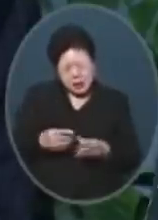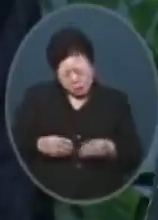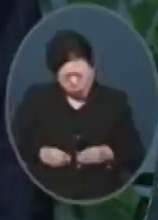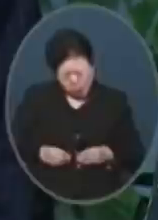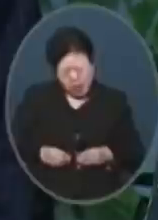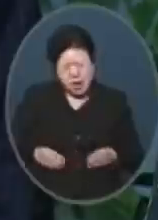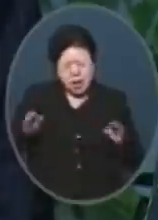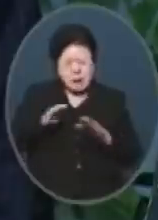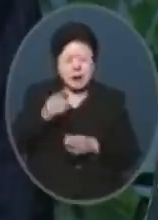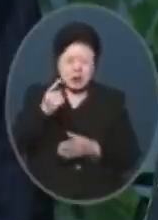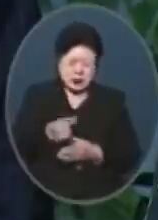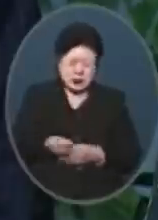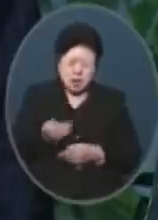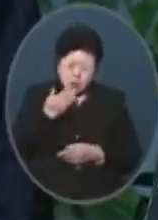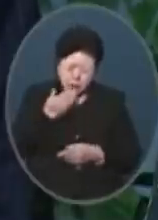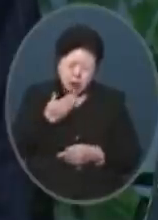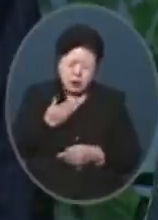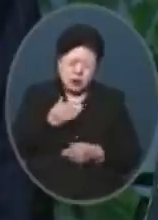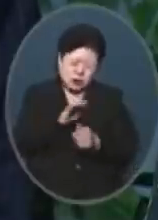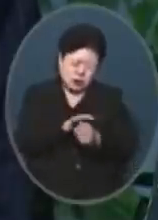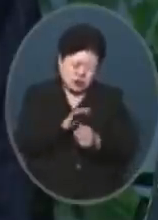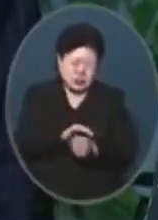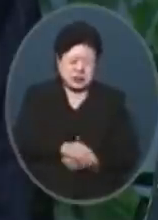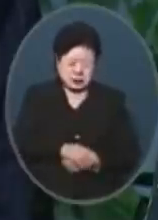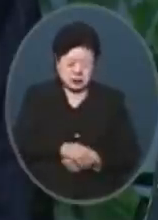밤에 배고파서